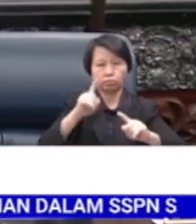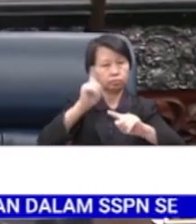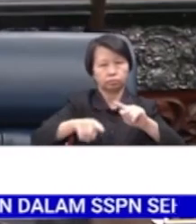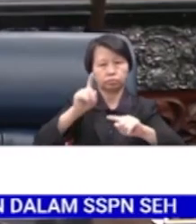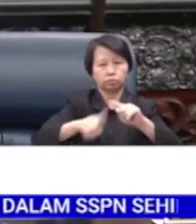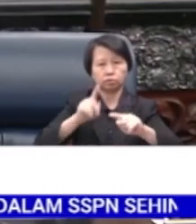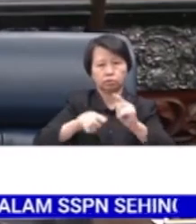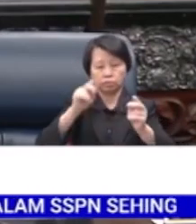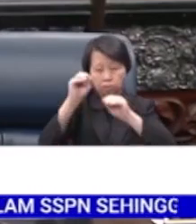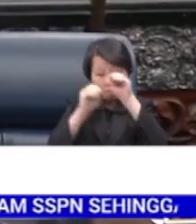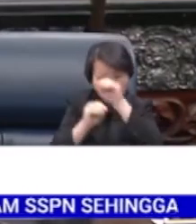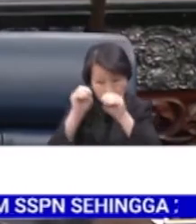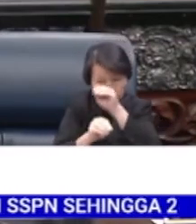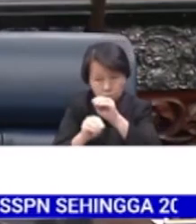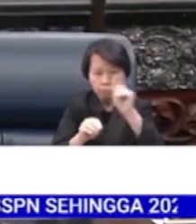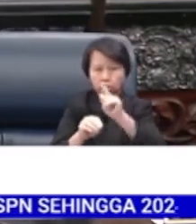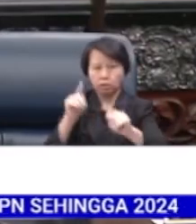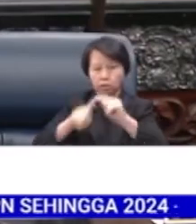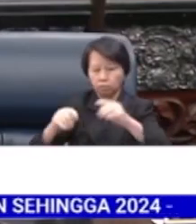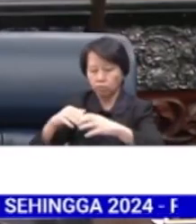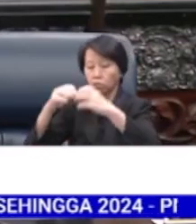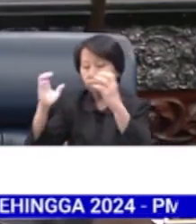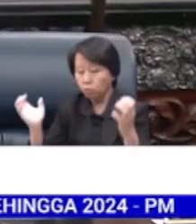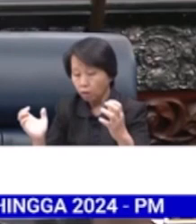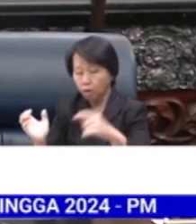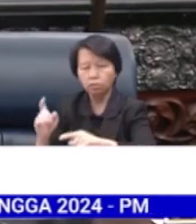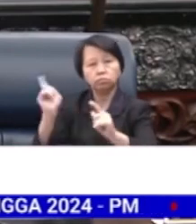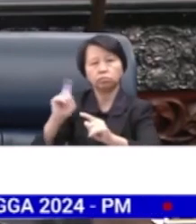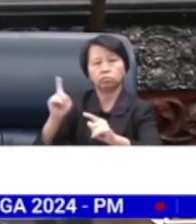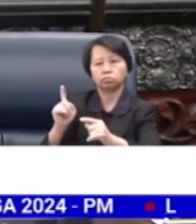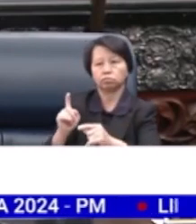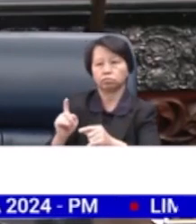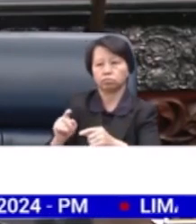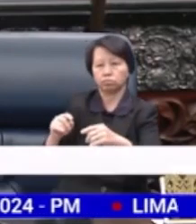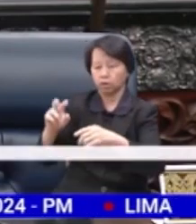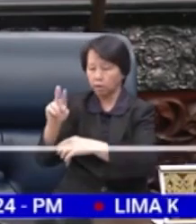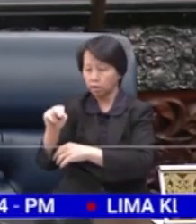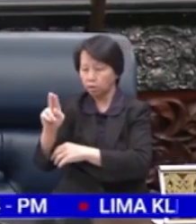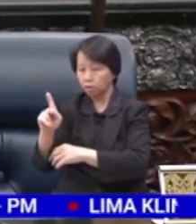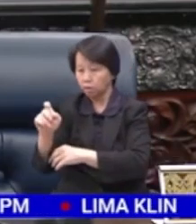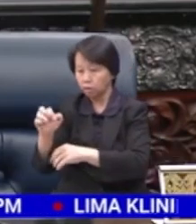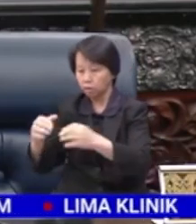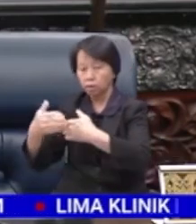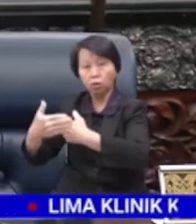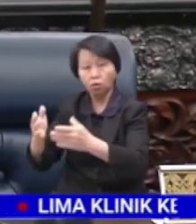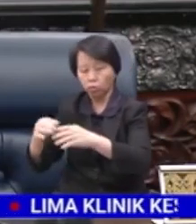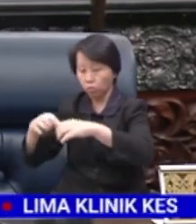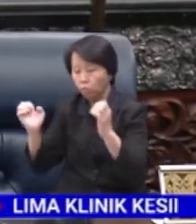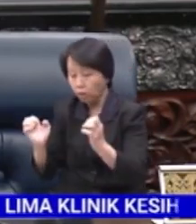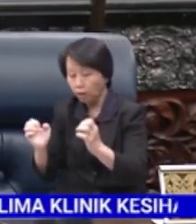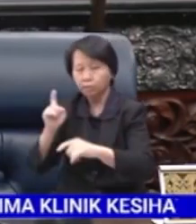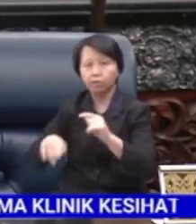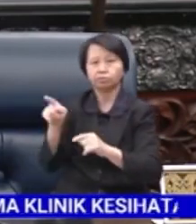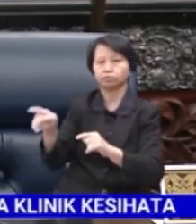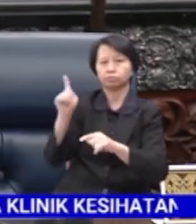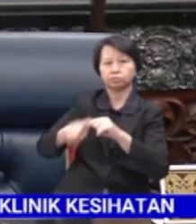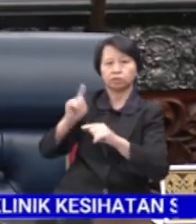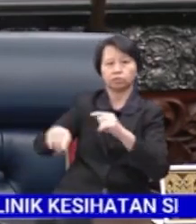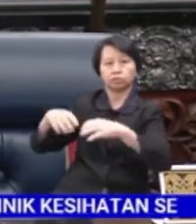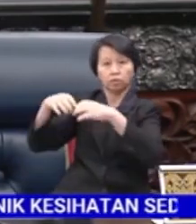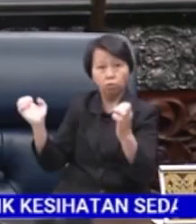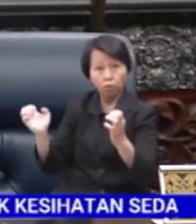boleh mengubah suai, tidak boleh membuka dia punya nuclear box tersebut. Dia memang tak boleh buka,